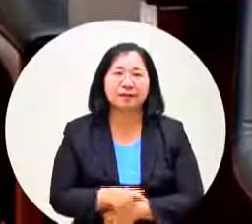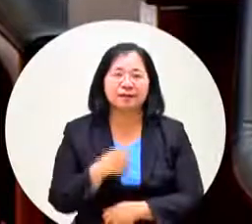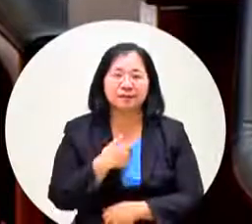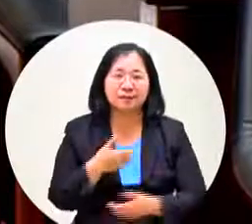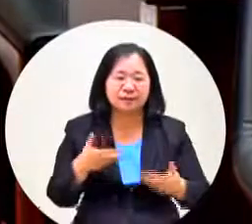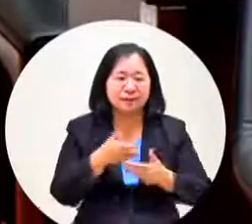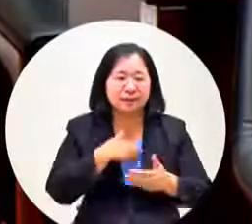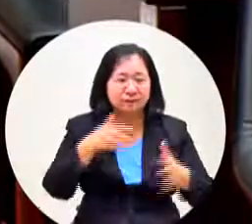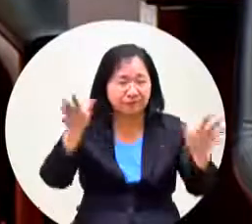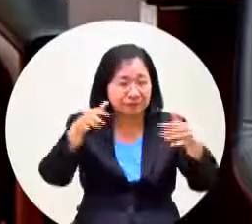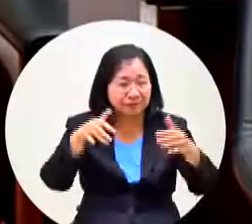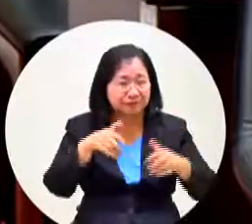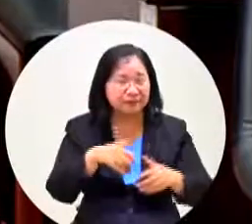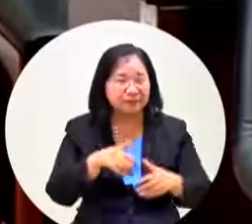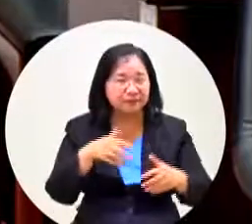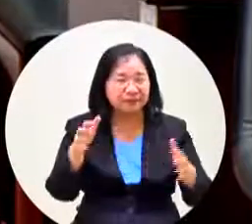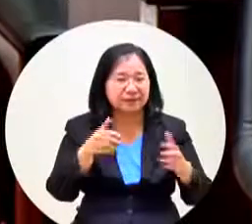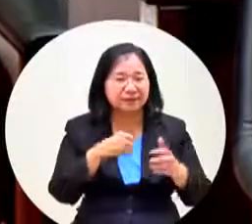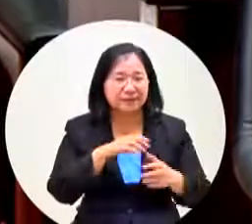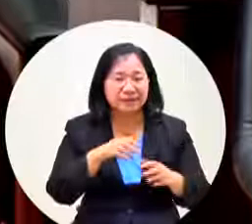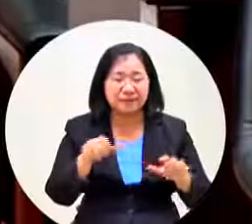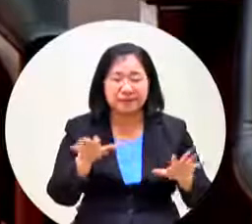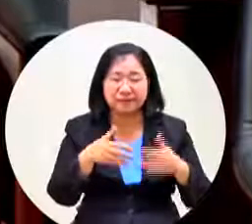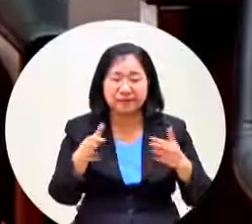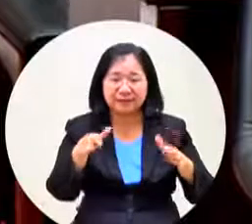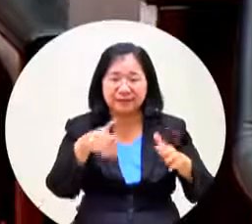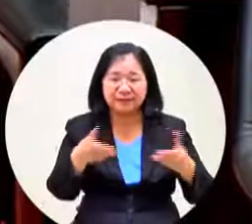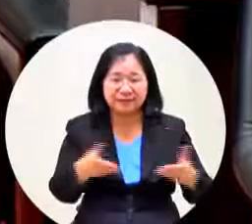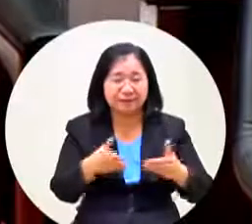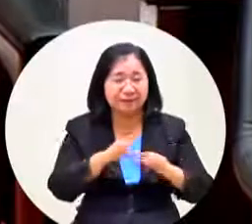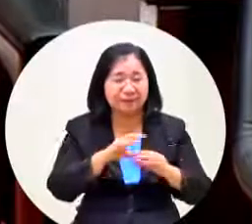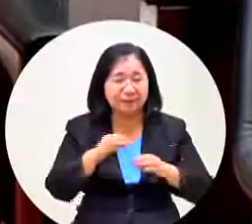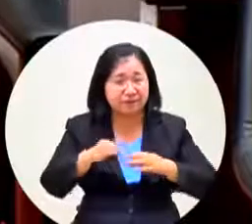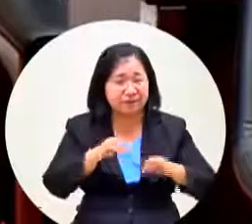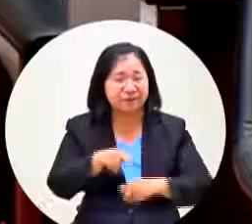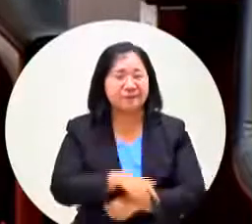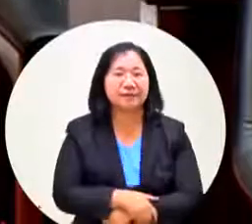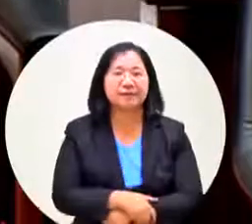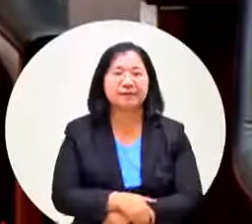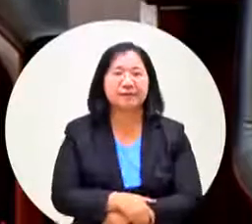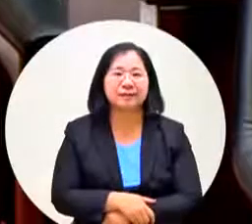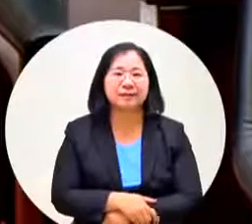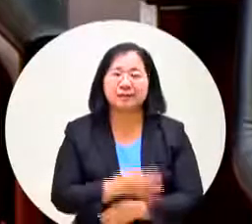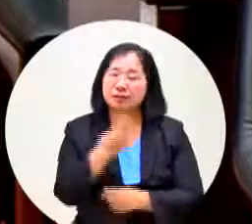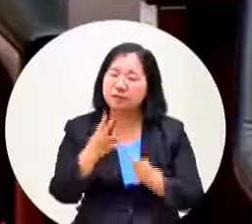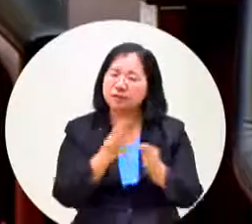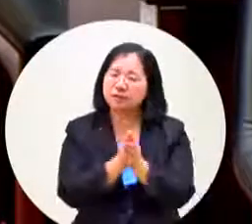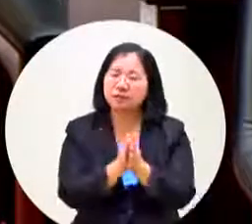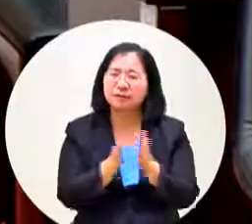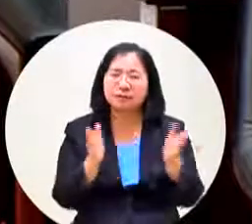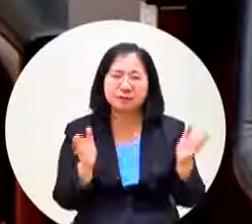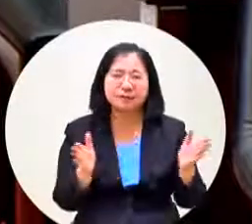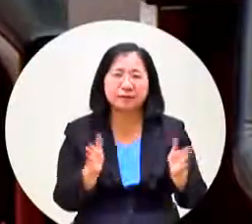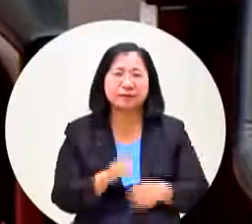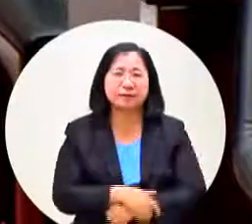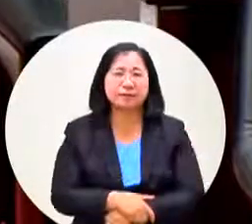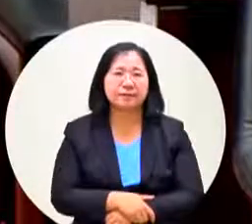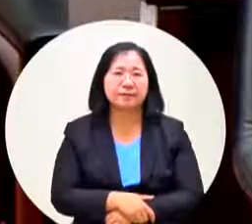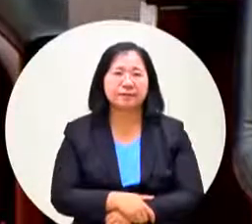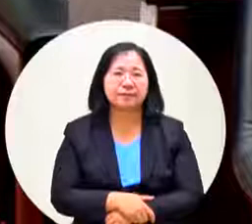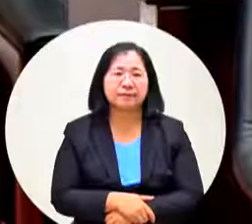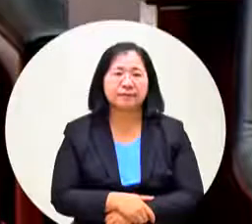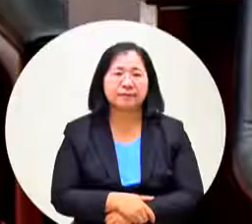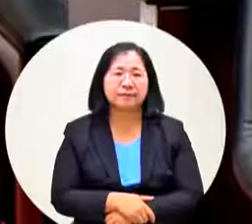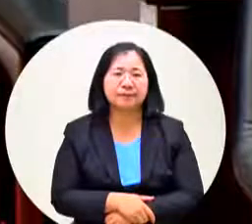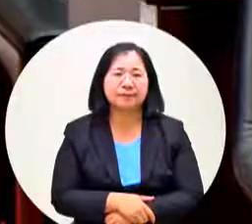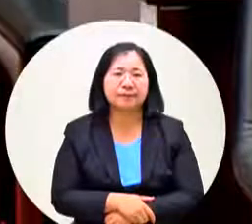或者工业用地，吼，啊。要安奈征收钱要对来，就开发商，